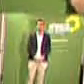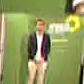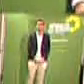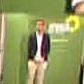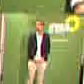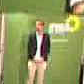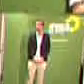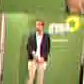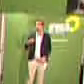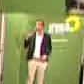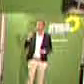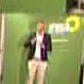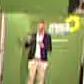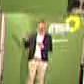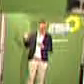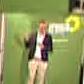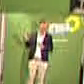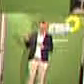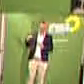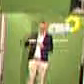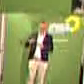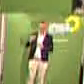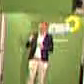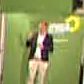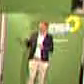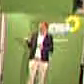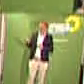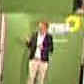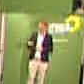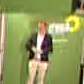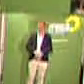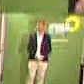Hier oben auf dem Präsidium ist auch ein Delegierter.